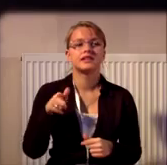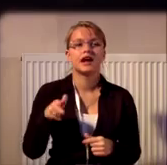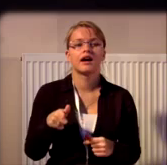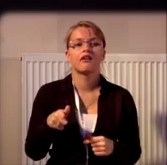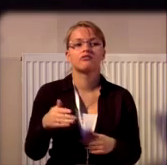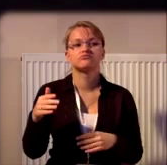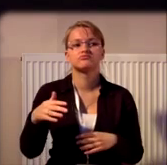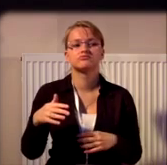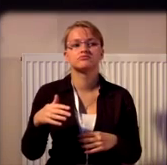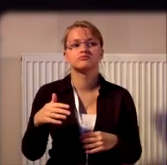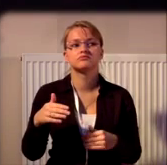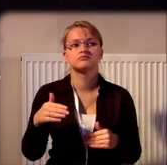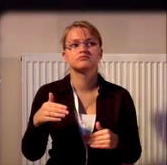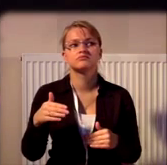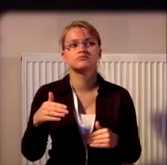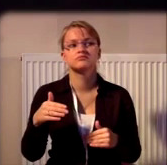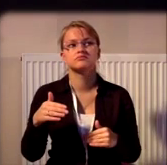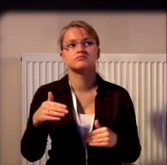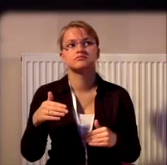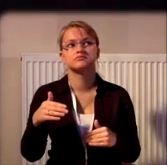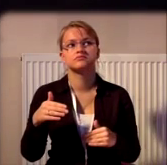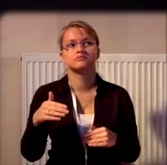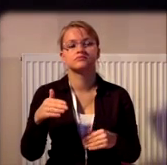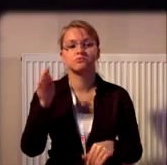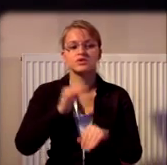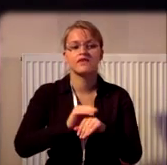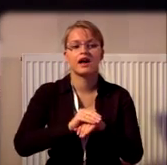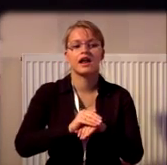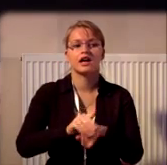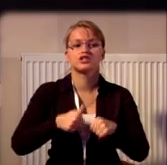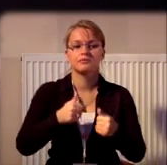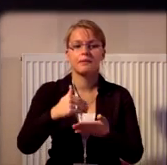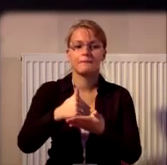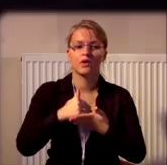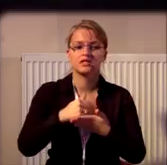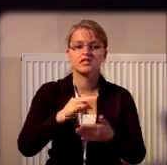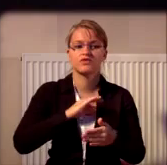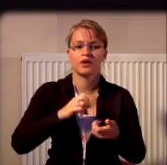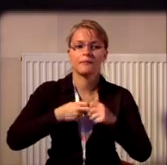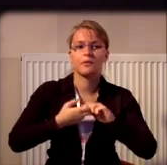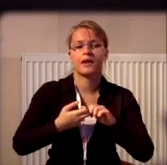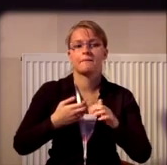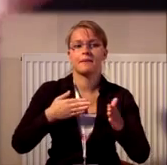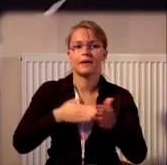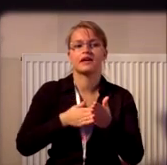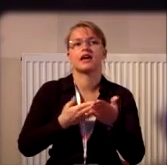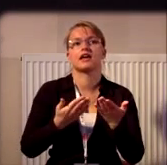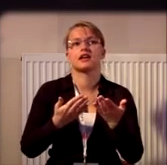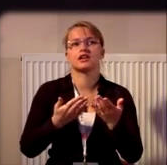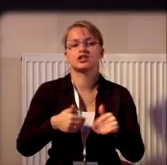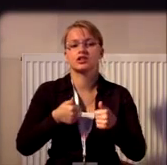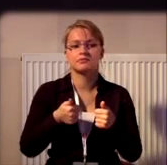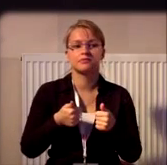sztuka pozwala na poradzenie sobie z barierami, na unikanie wszelkich